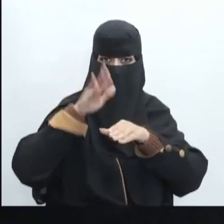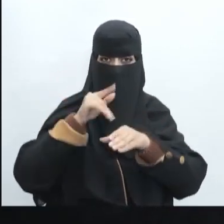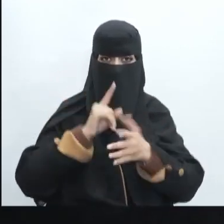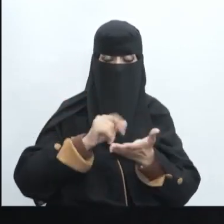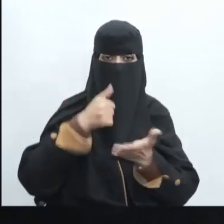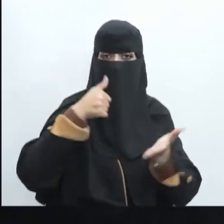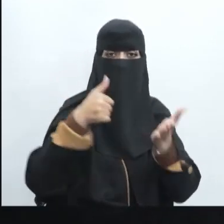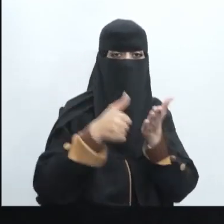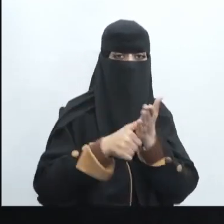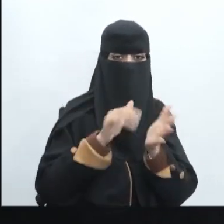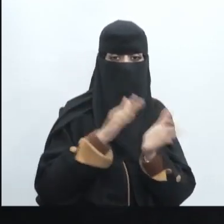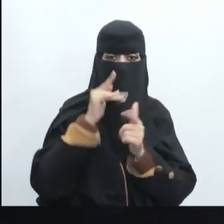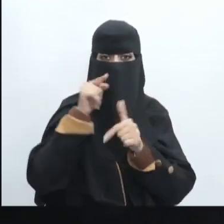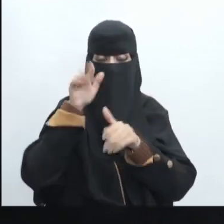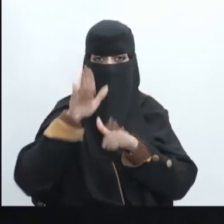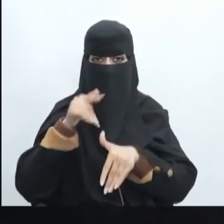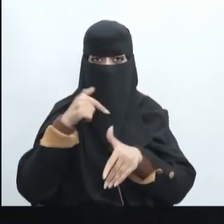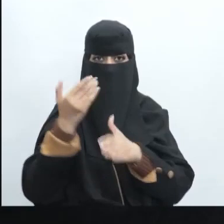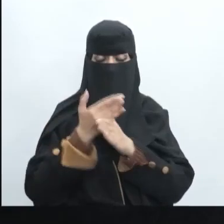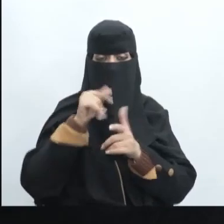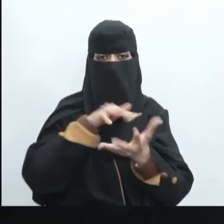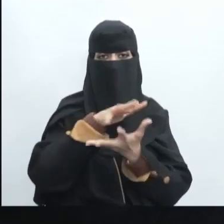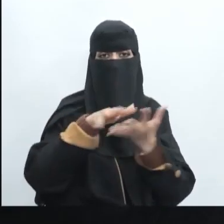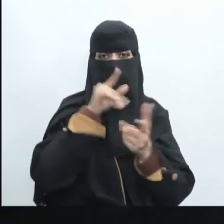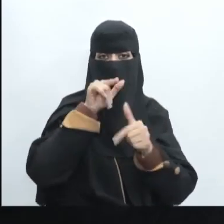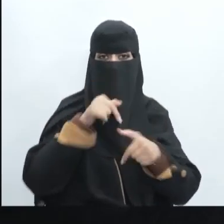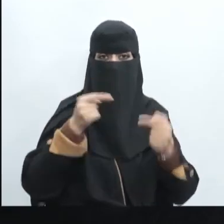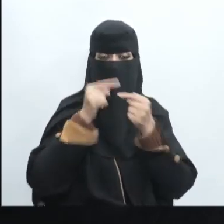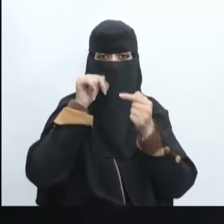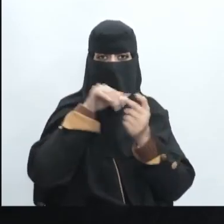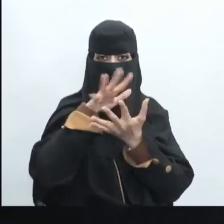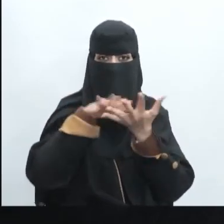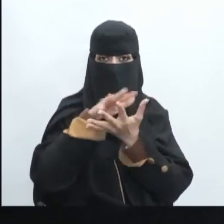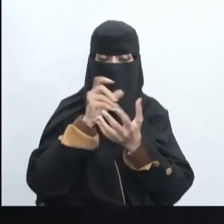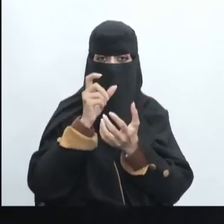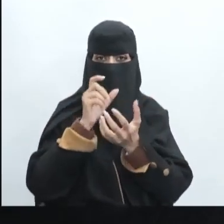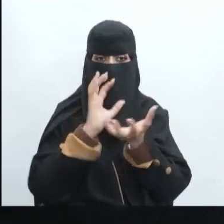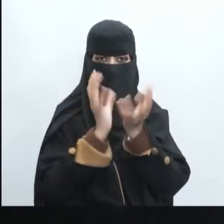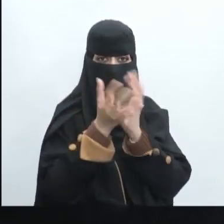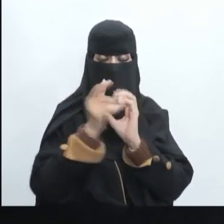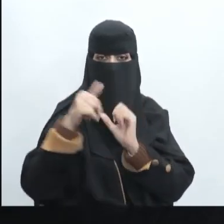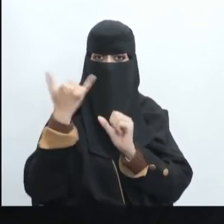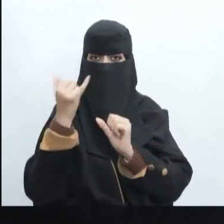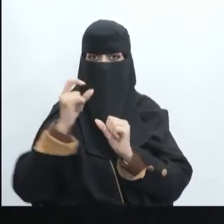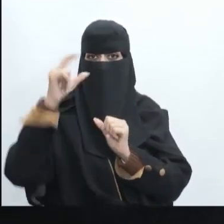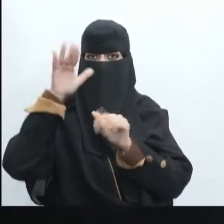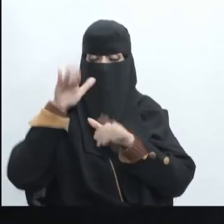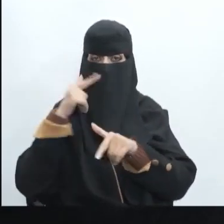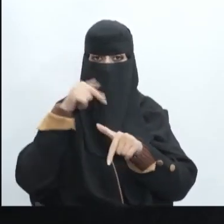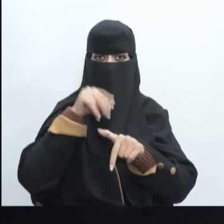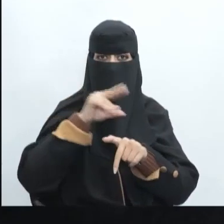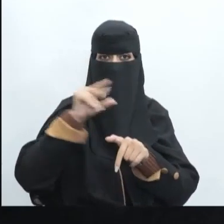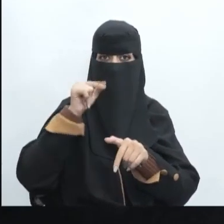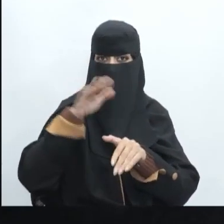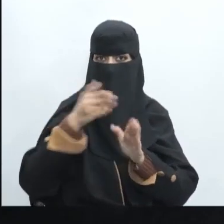الاميه اذا هي احدى المشكلات التي يواجهها ابنائي وبنات الطلاب كما